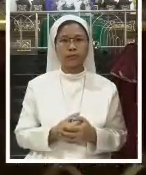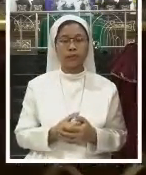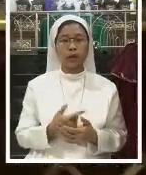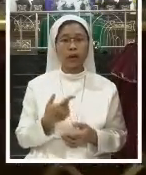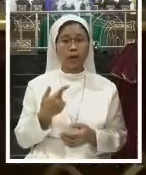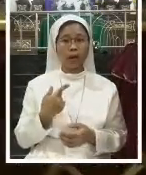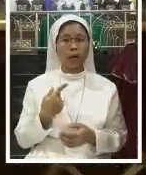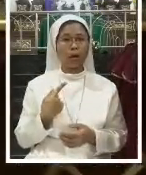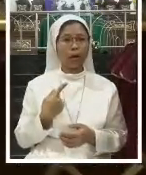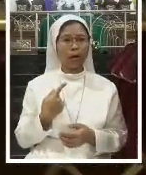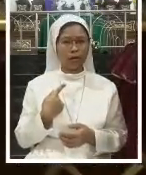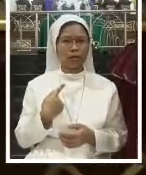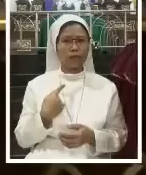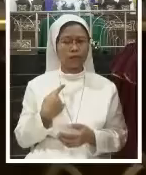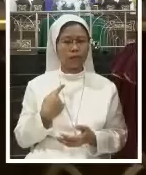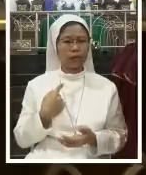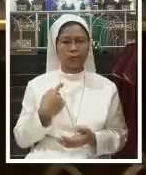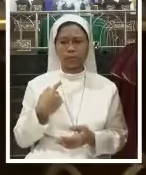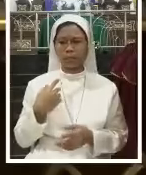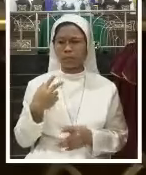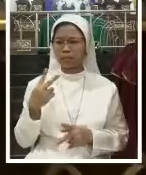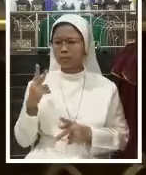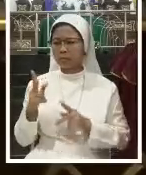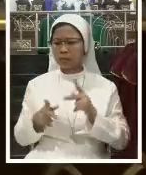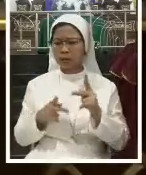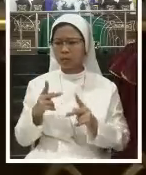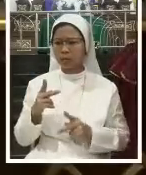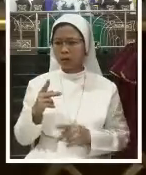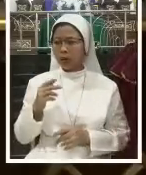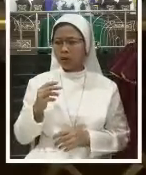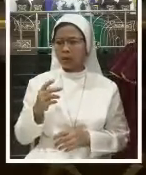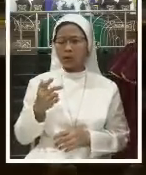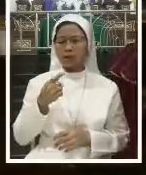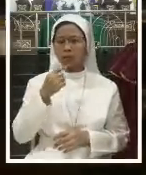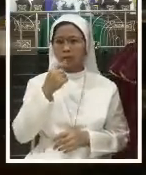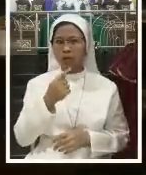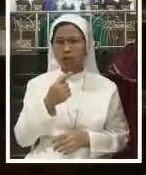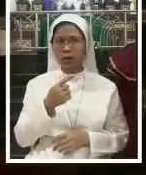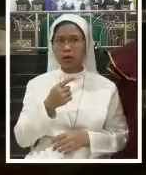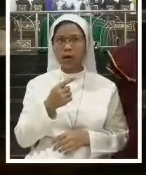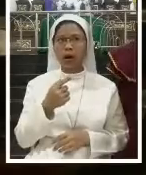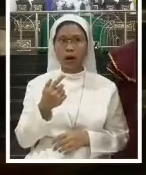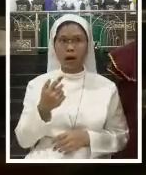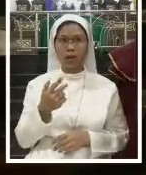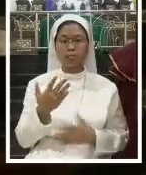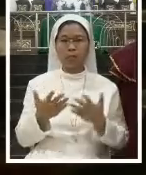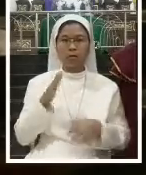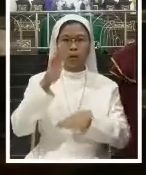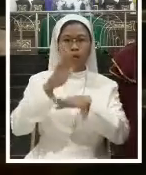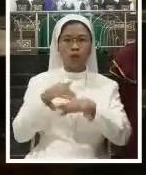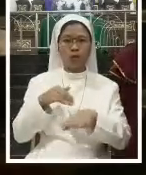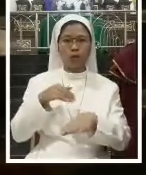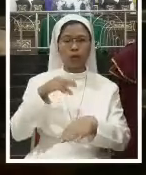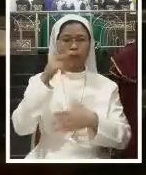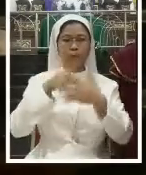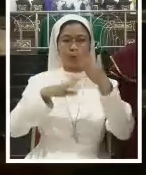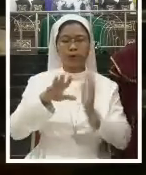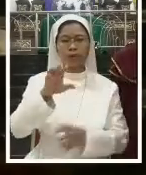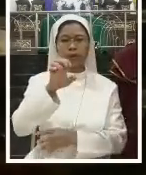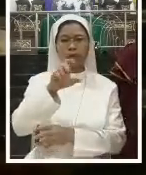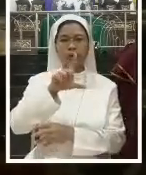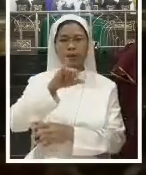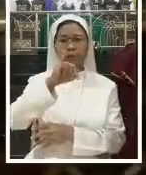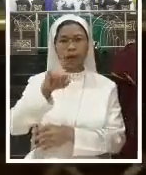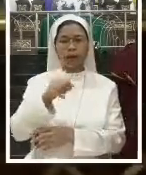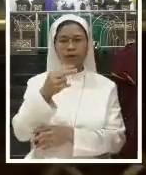Igwas sa mga nakatandig duman, pagkadangog, nagsarabi. Si Elias, inaapod niya.